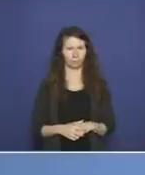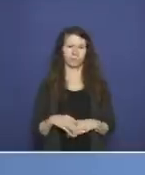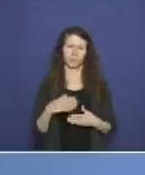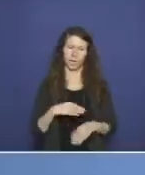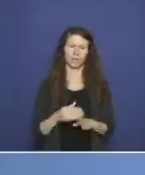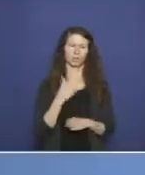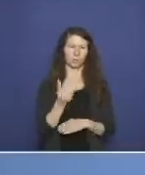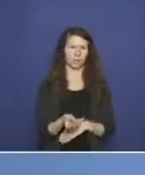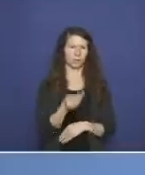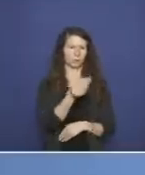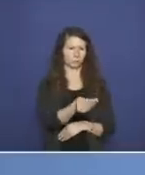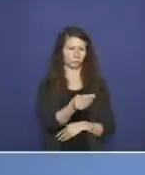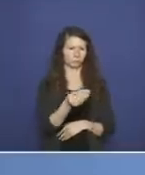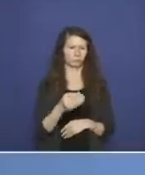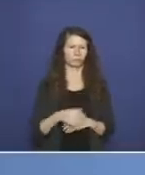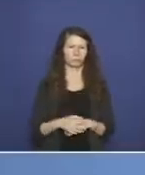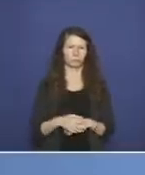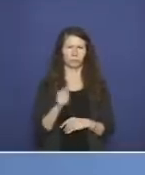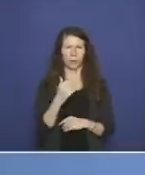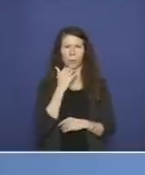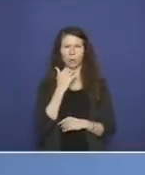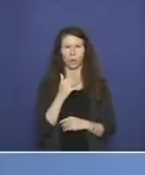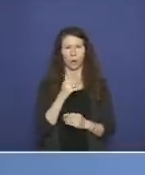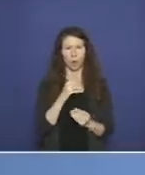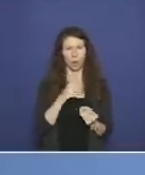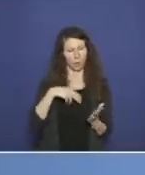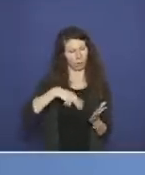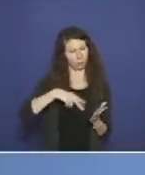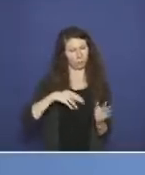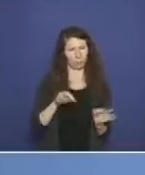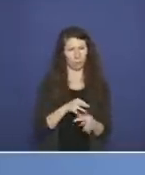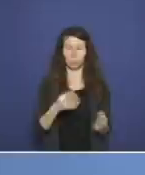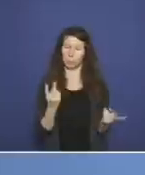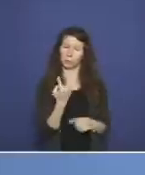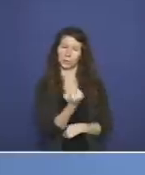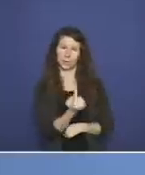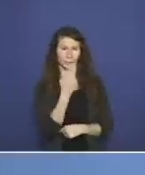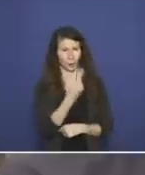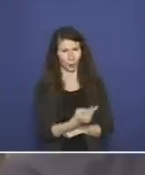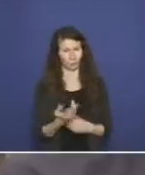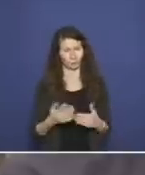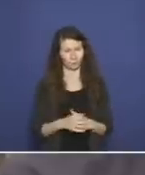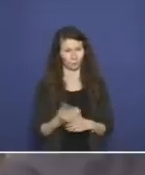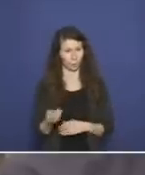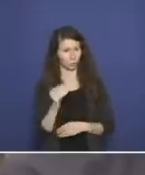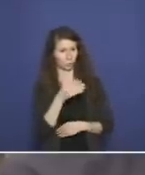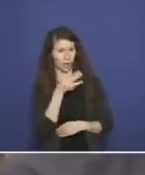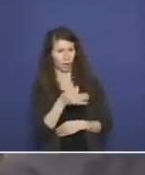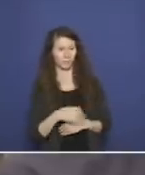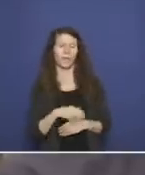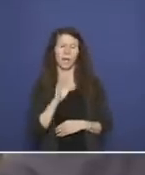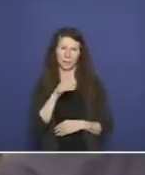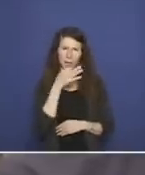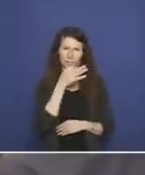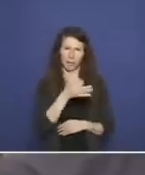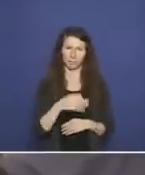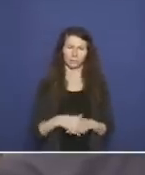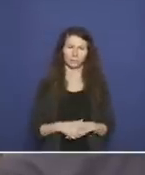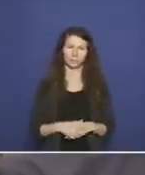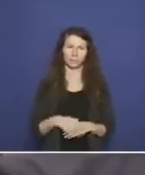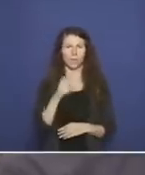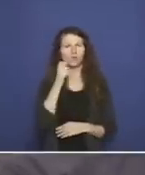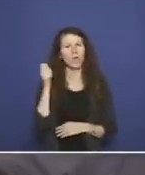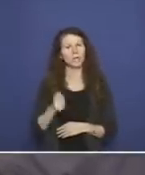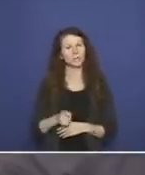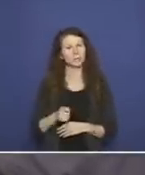dann ersparen Sie sich im Protokoll nachzugucken. Sie könnten es aber auch selber tun. Zusatz? Dann doch noch eine Nachfrage, weil